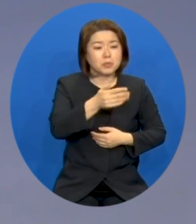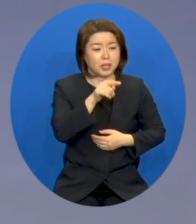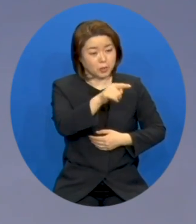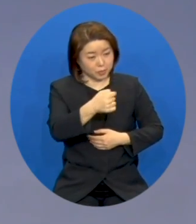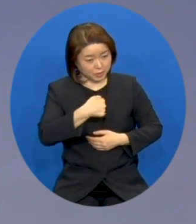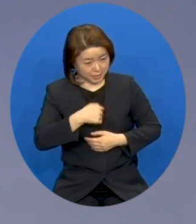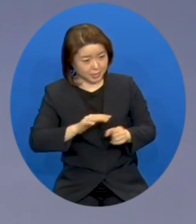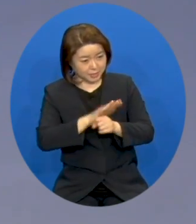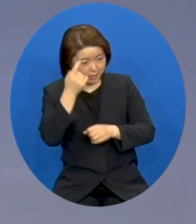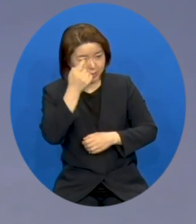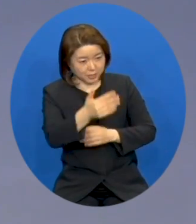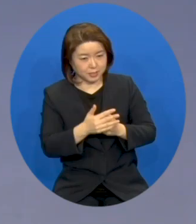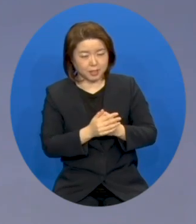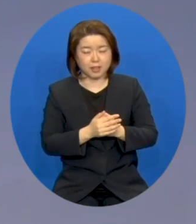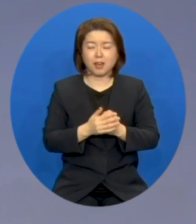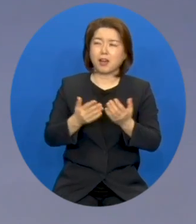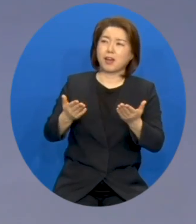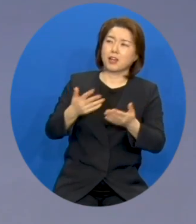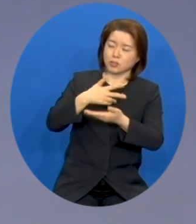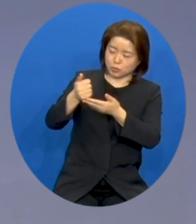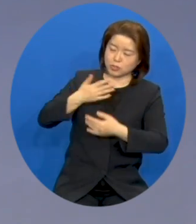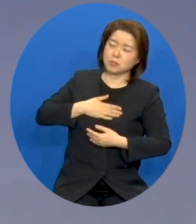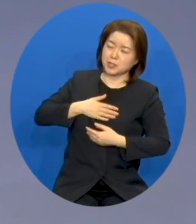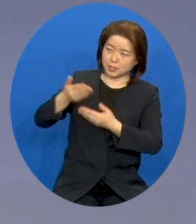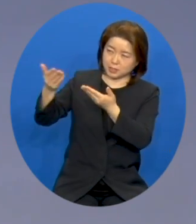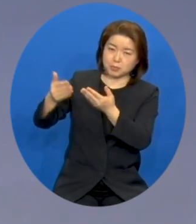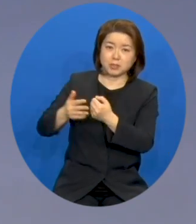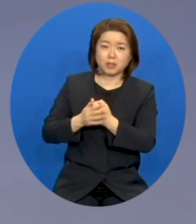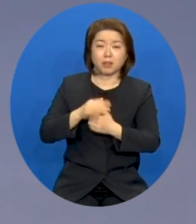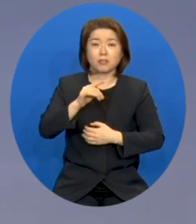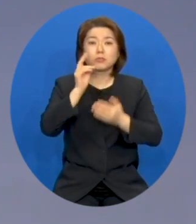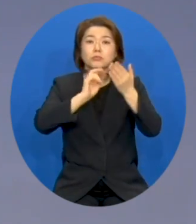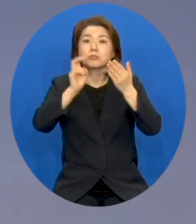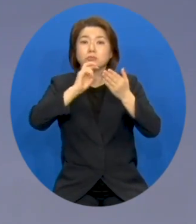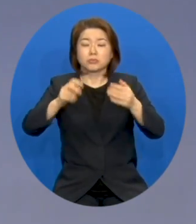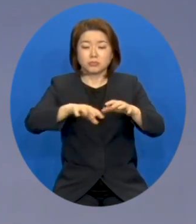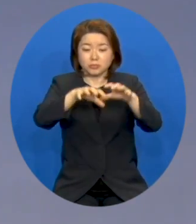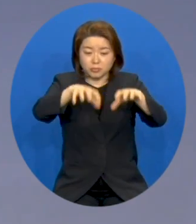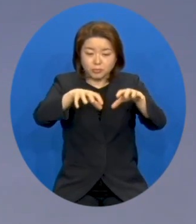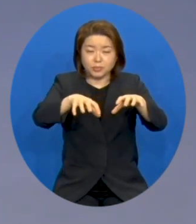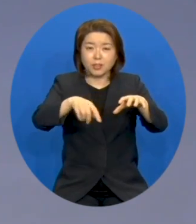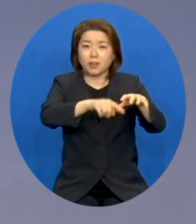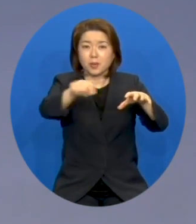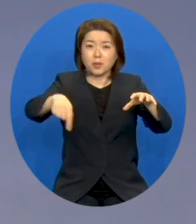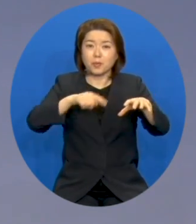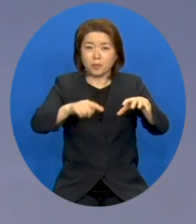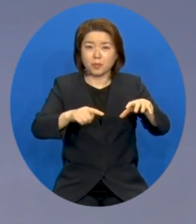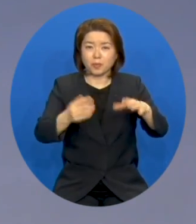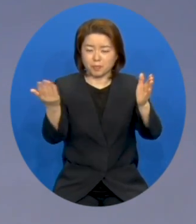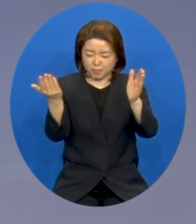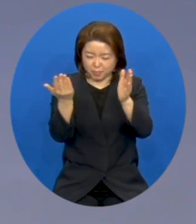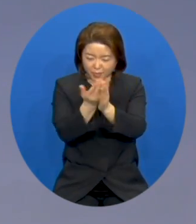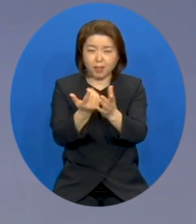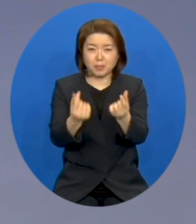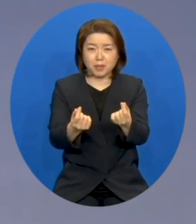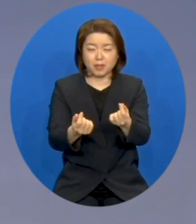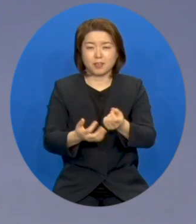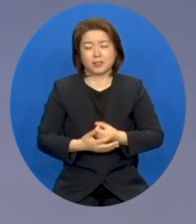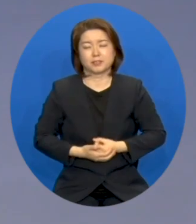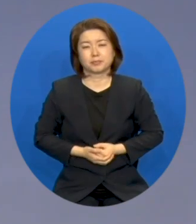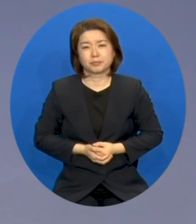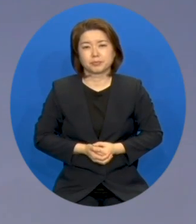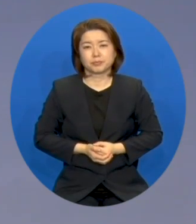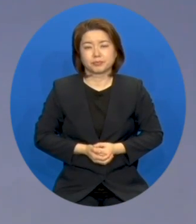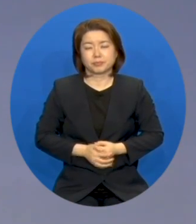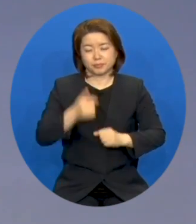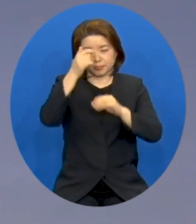사랑하느냐? 오 주님, 주님께서 아십니다. 그 찬송이 뭐 그 자리 딱 그 찬송이 맞는 거죠. 그래서